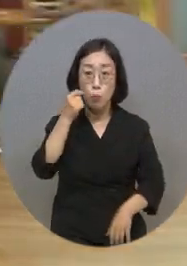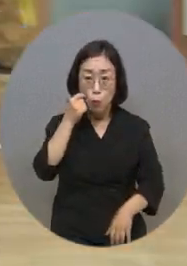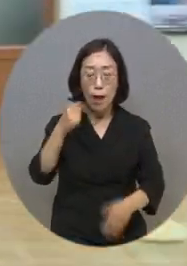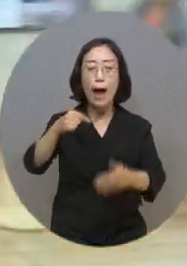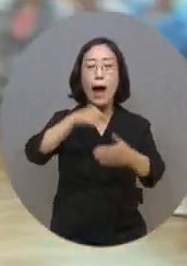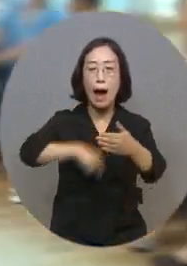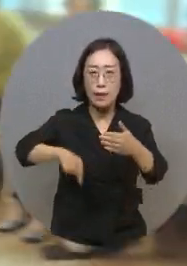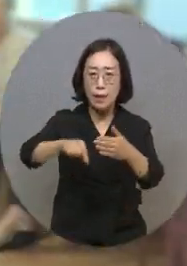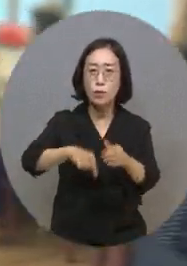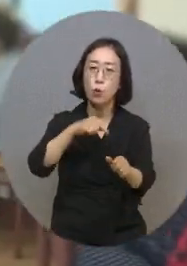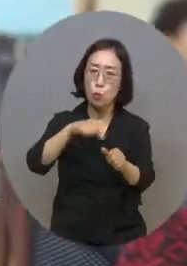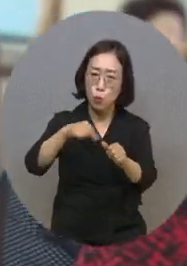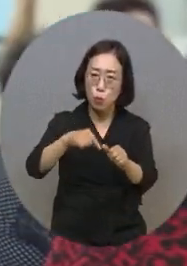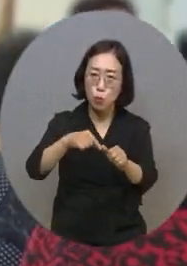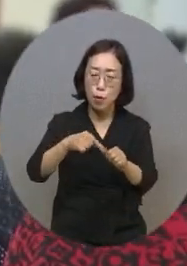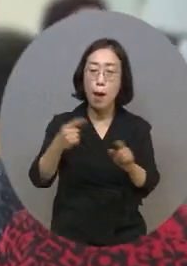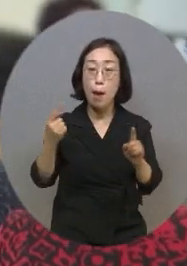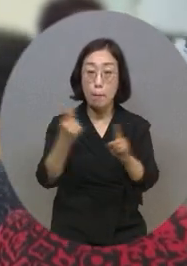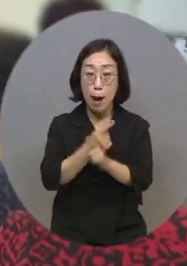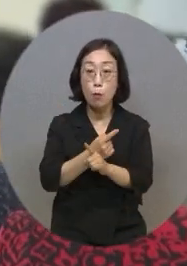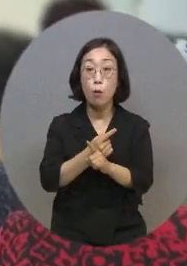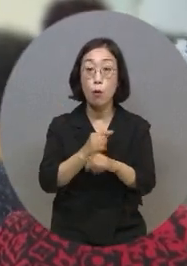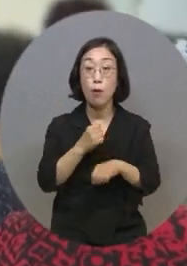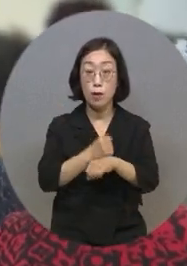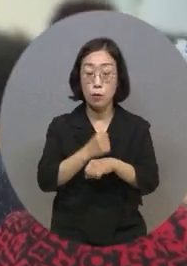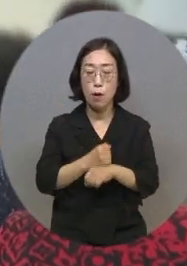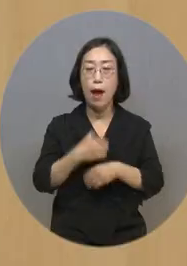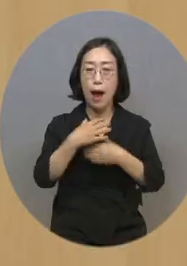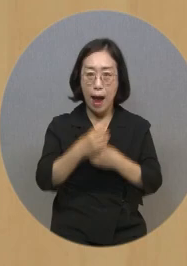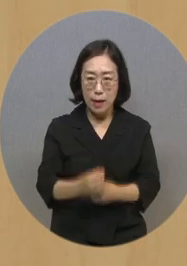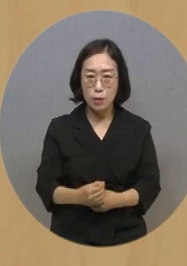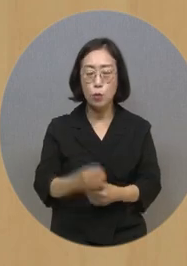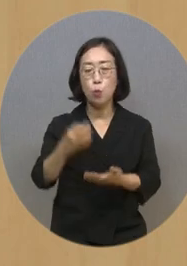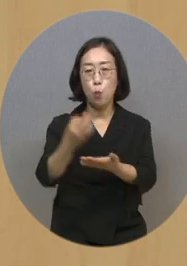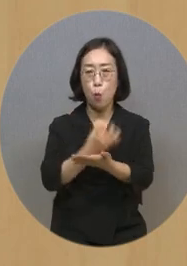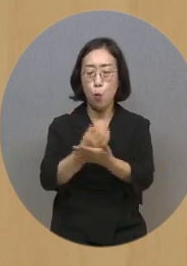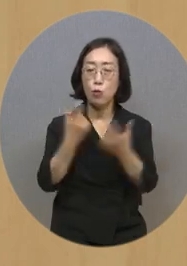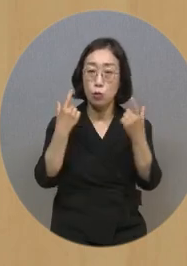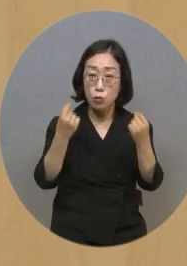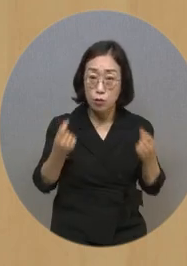실내 교육 등 대체 활동을 마련해 안전관리와 소득 보장에